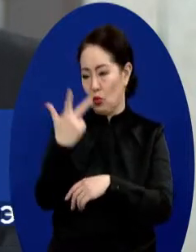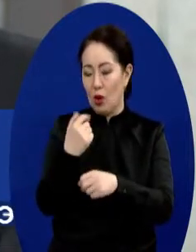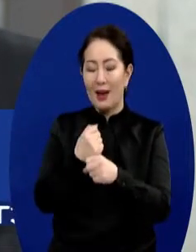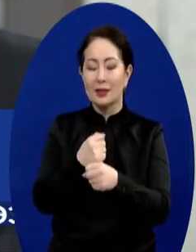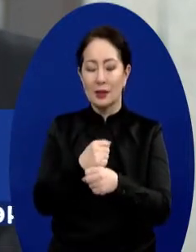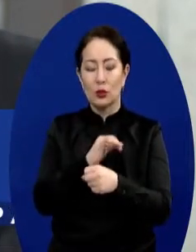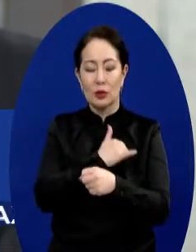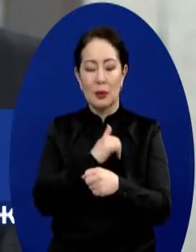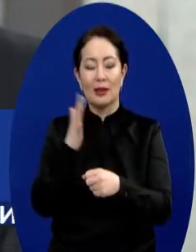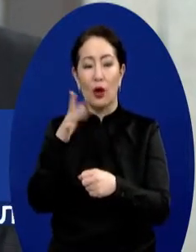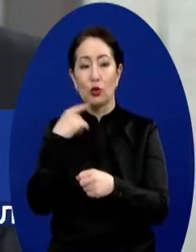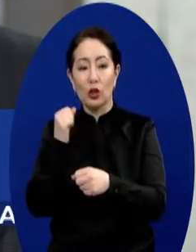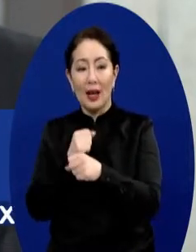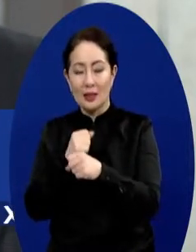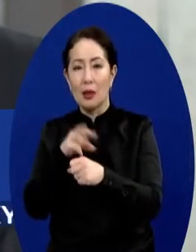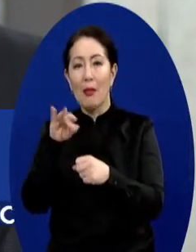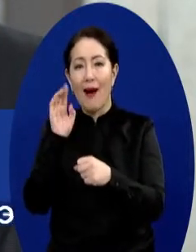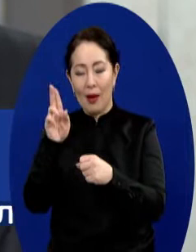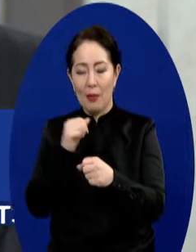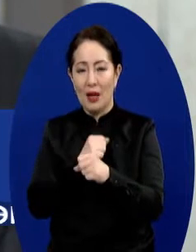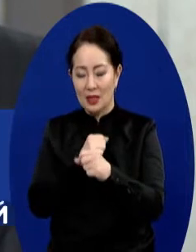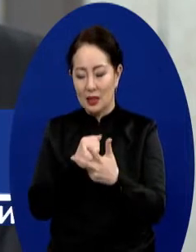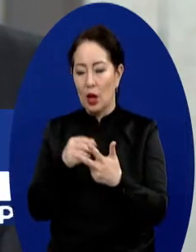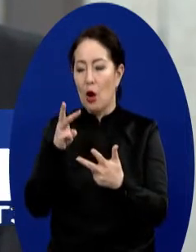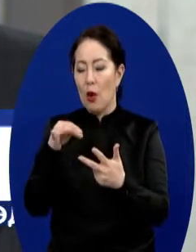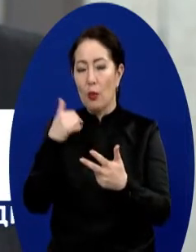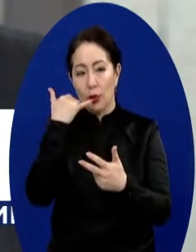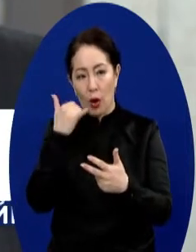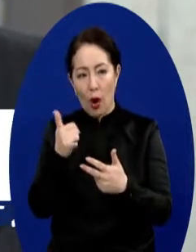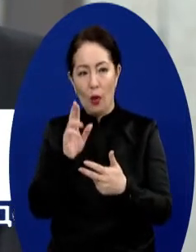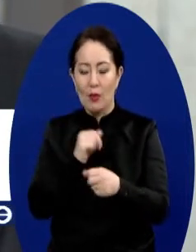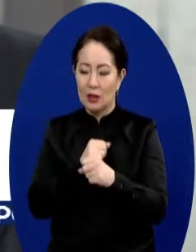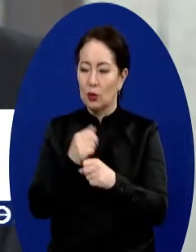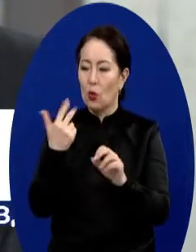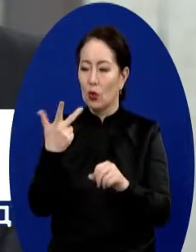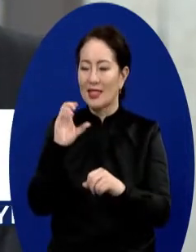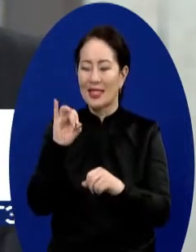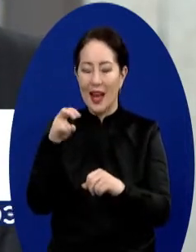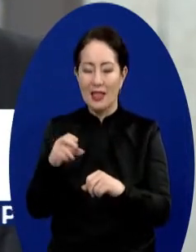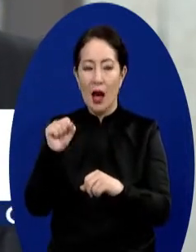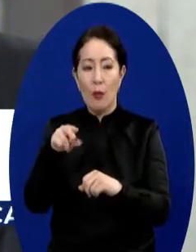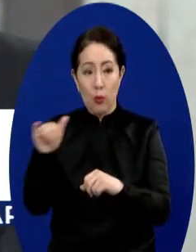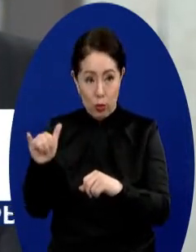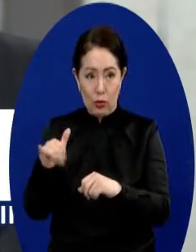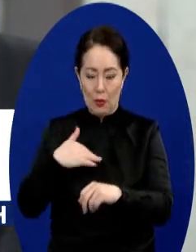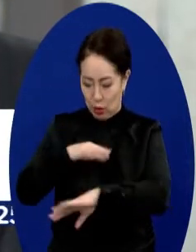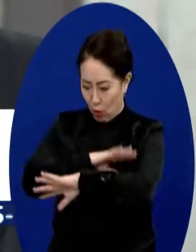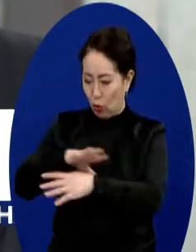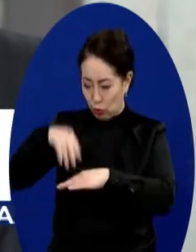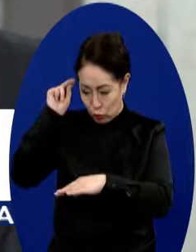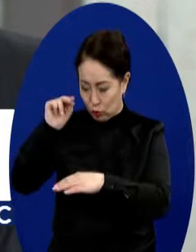5 толгойд ажиллаж байна. Мак компанид ажиллаж байна. Мобикхом, 3 дахь цахилгаан станц, Афу зэрэг компаниуд манай оюутнууд бол маш